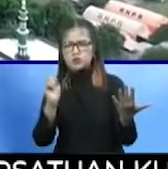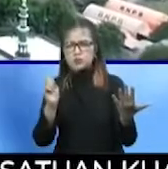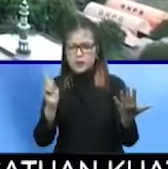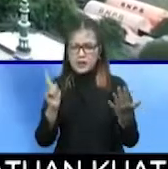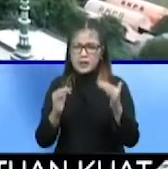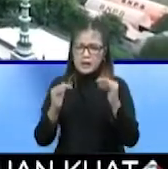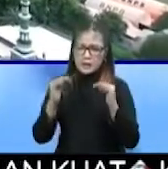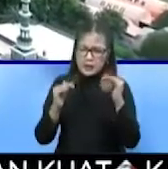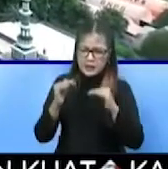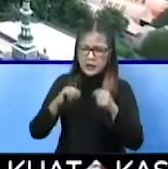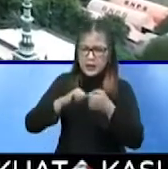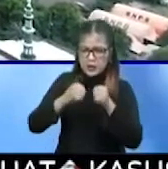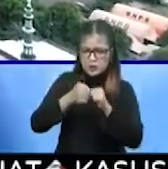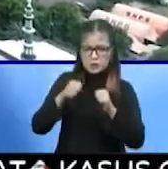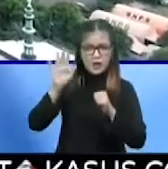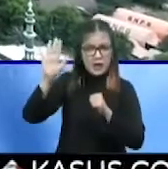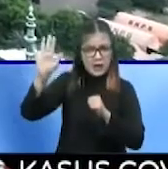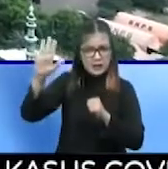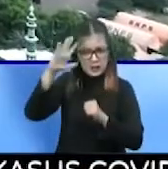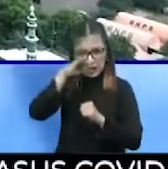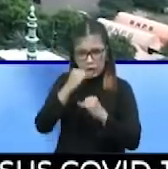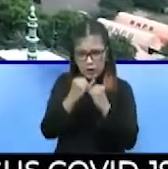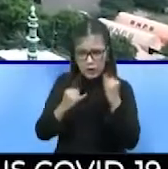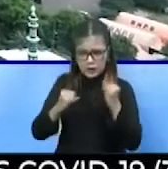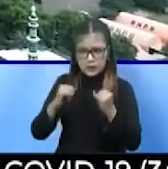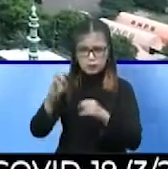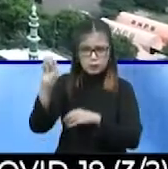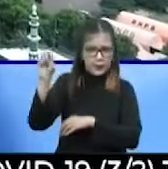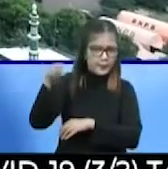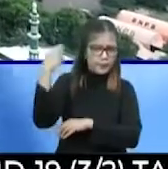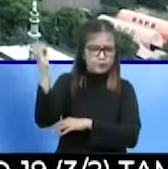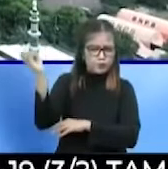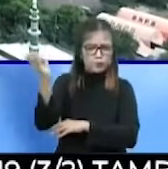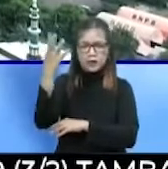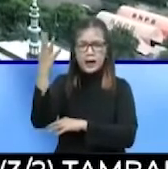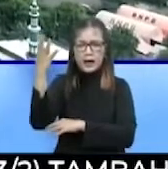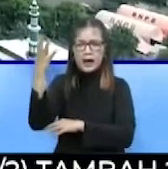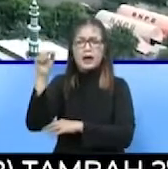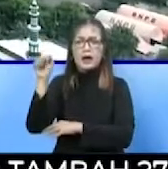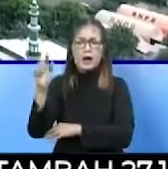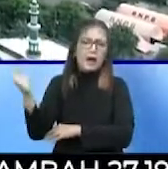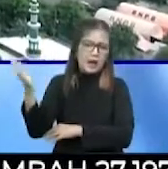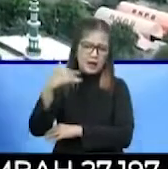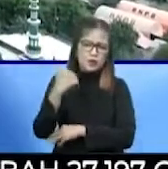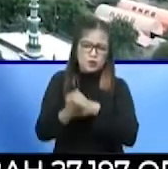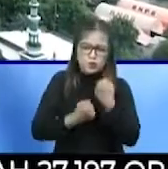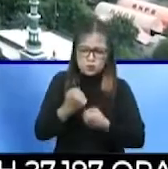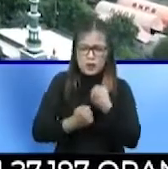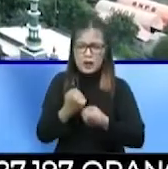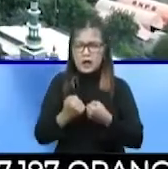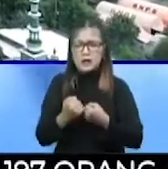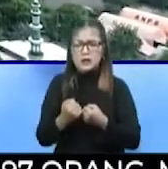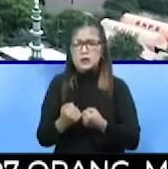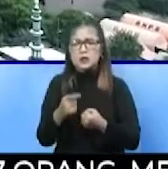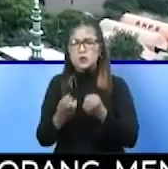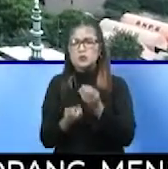peningkatan kasus ini sekitar akhir Februari atau awal Maret, mari kita runtuhkan prediksi ini, kita gagalkan